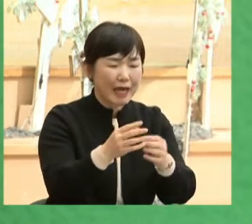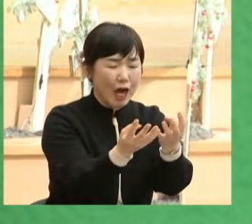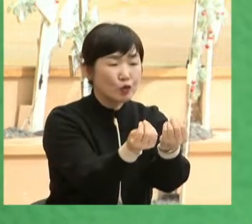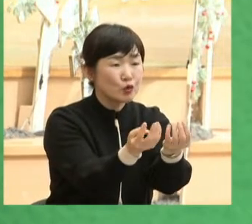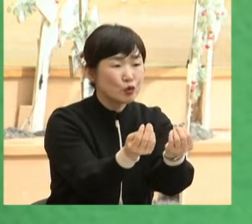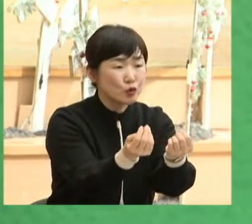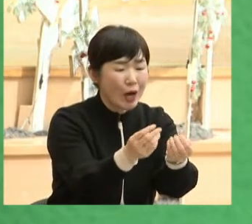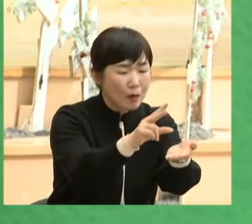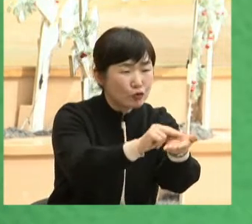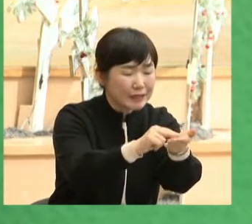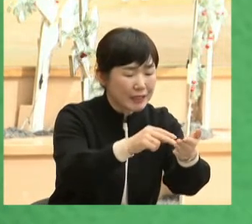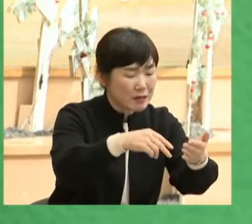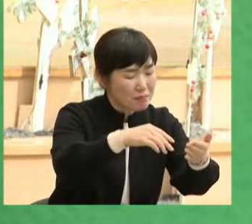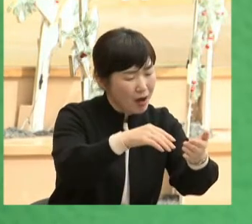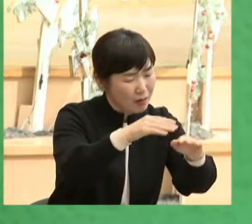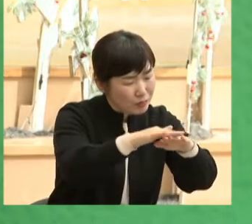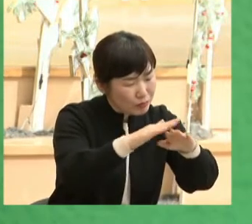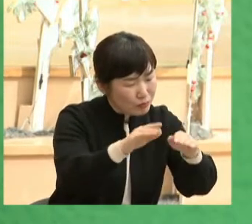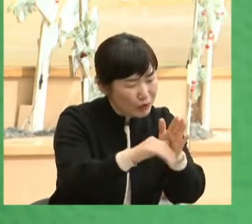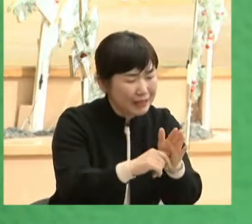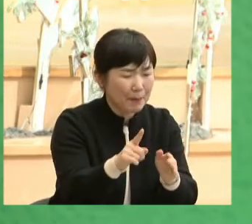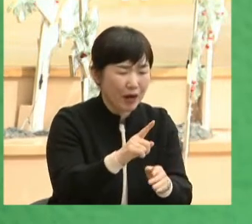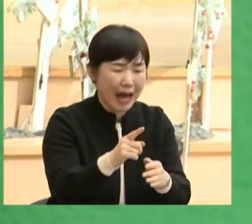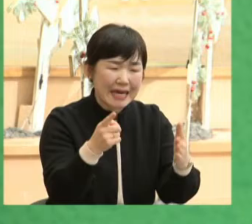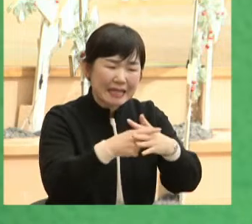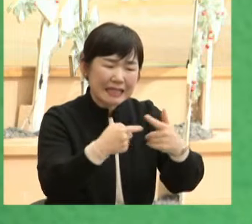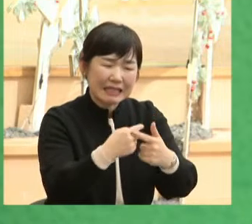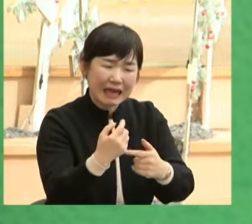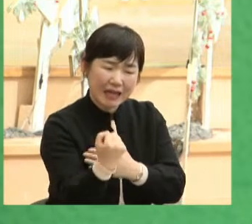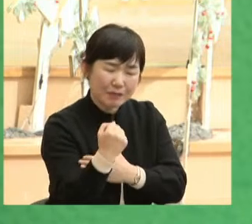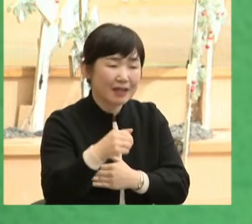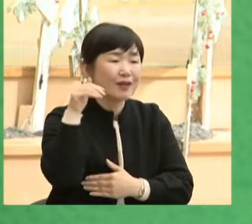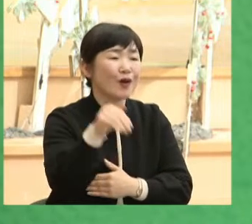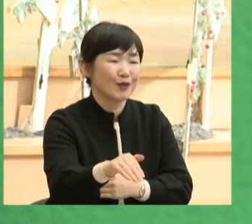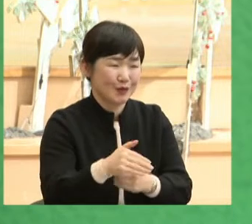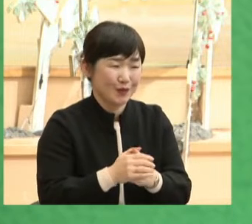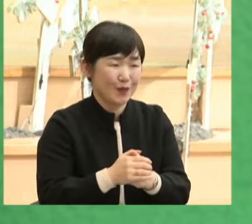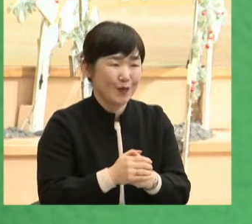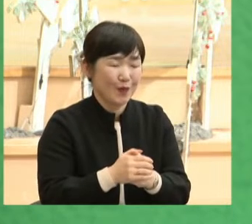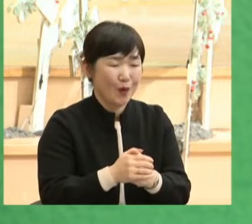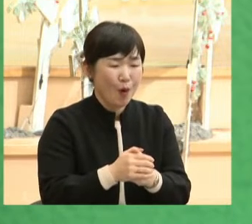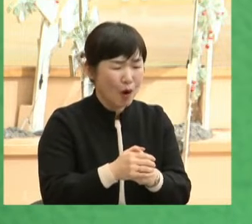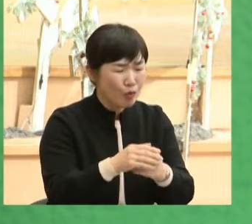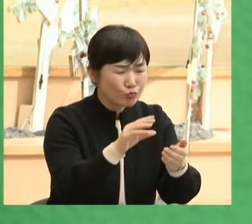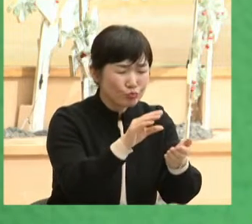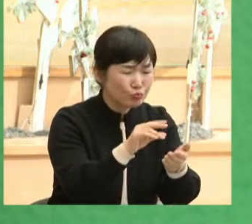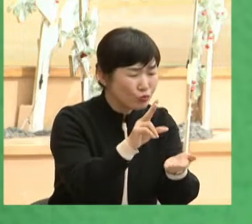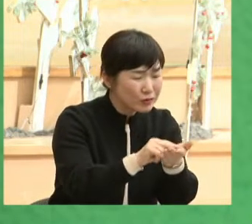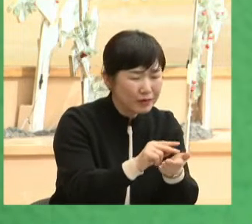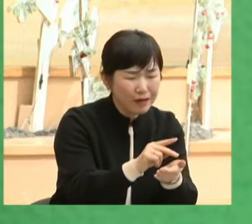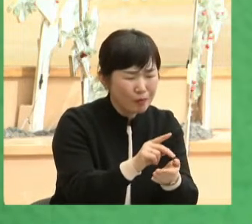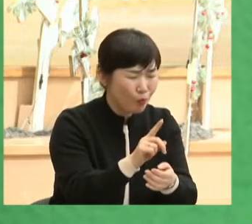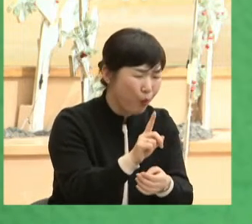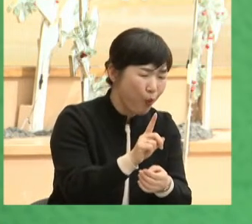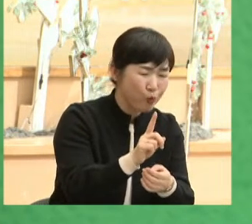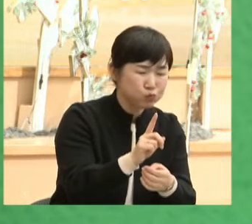문제를 풀어도 뭐가 문제 라면서요 문해력이 문자 라면서요 문제가 뭔지